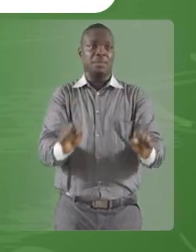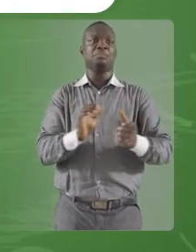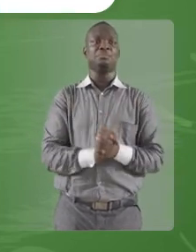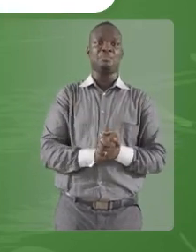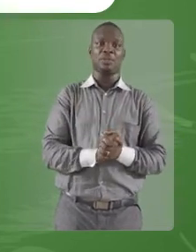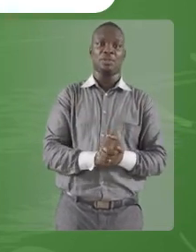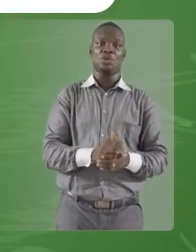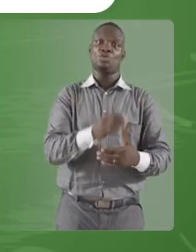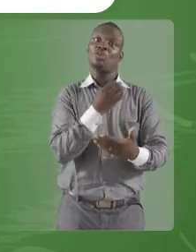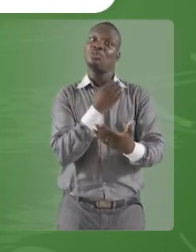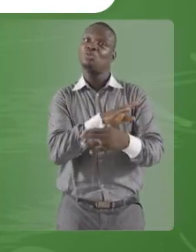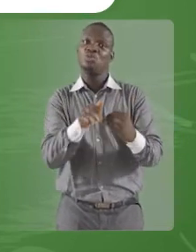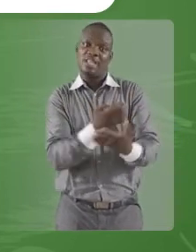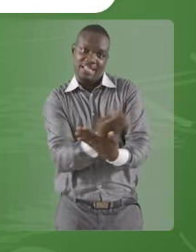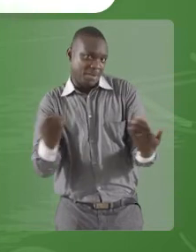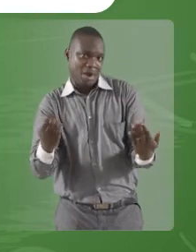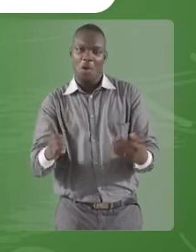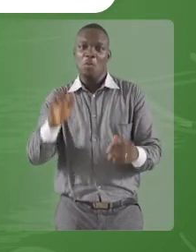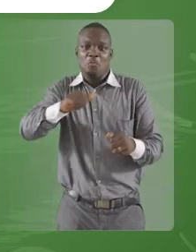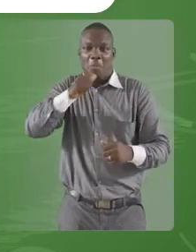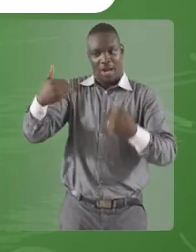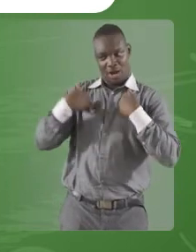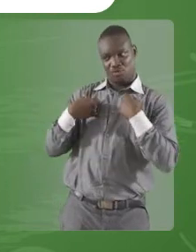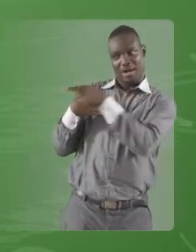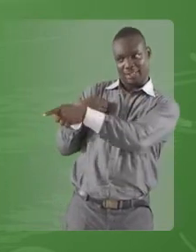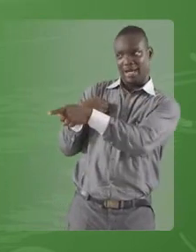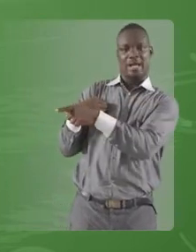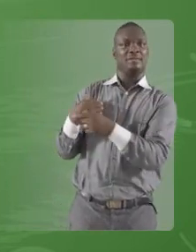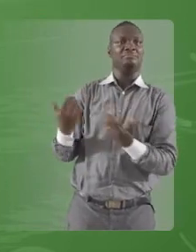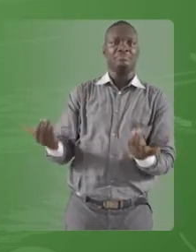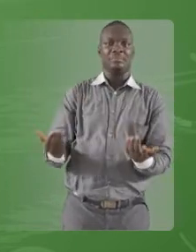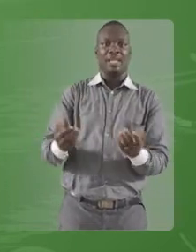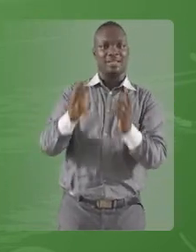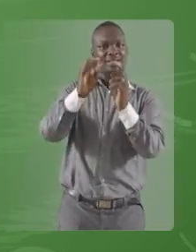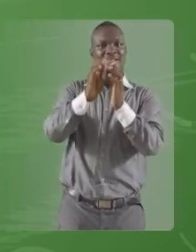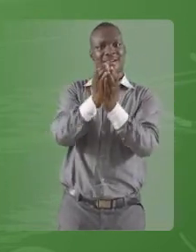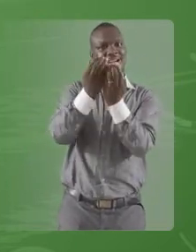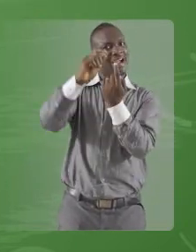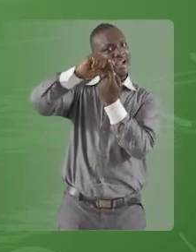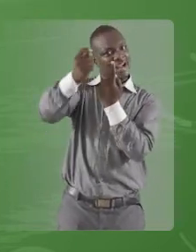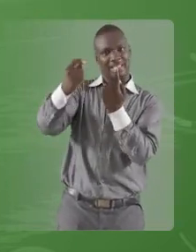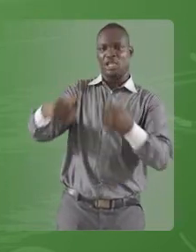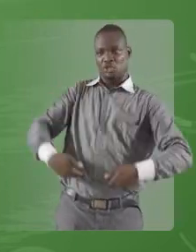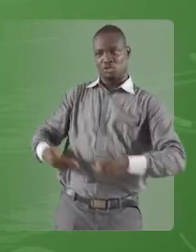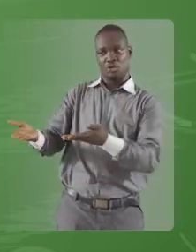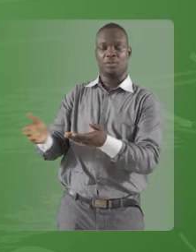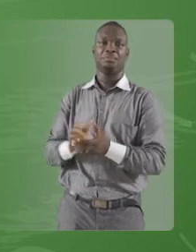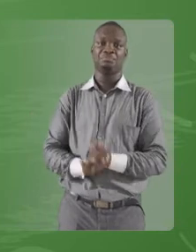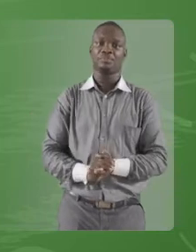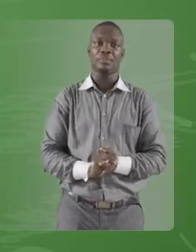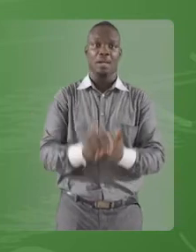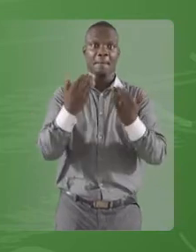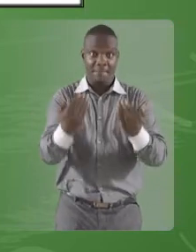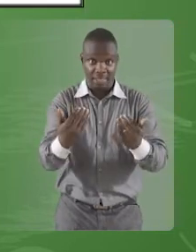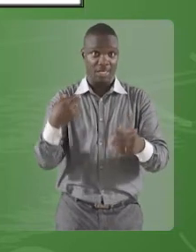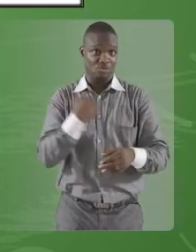éléments n'apparaissent pas dans l'antenne jeune. Petit 4, interprétation. Nous